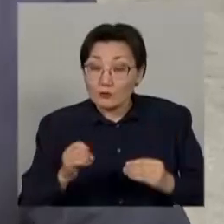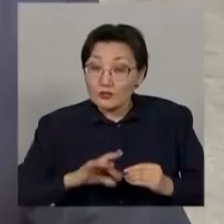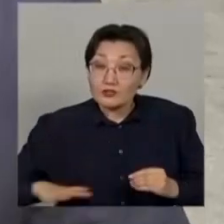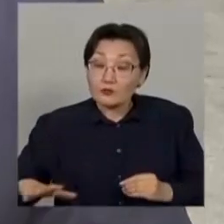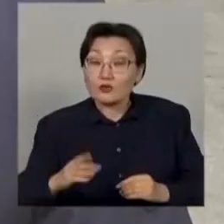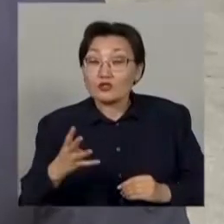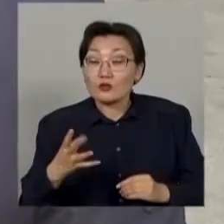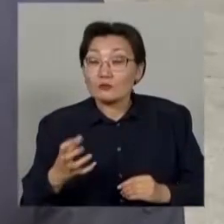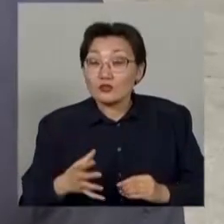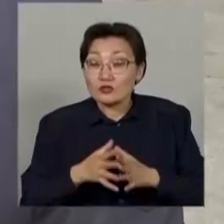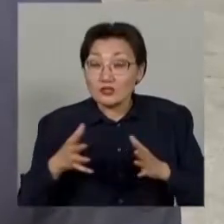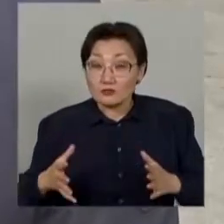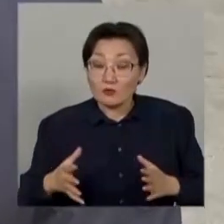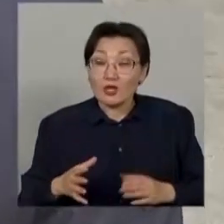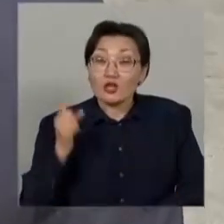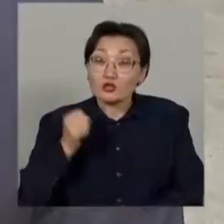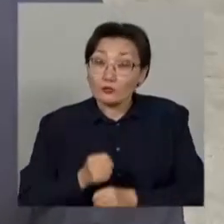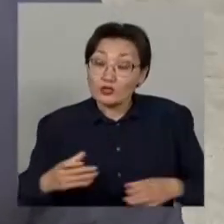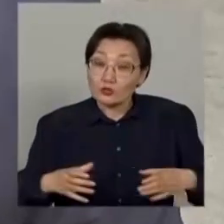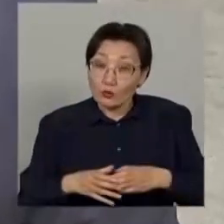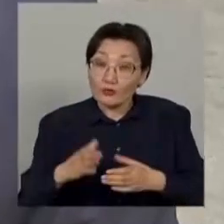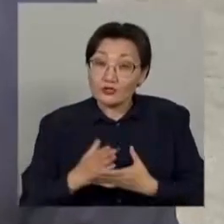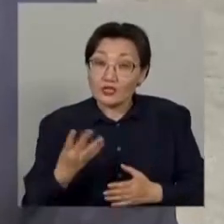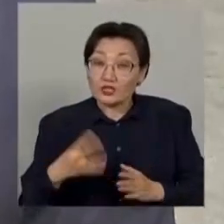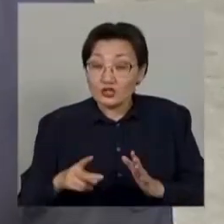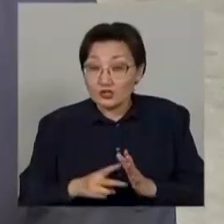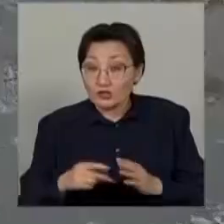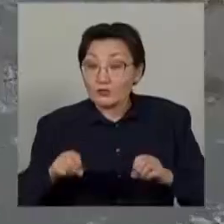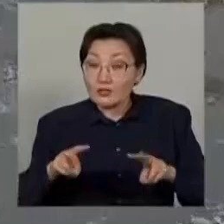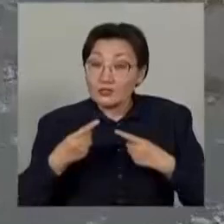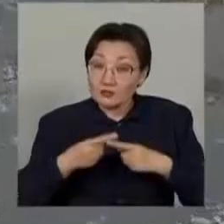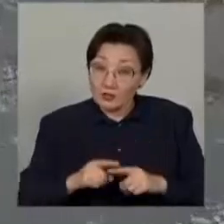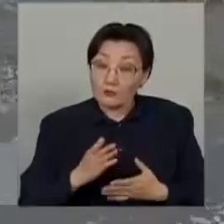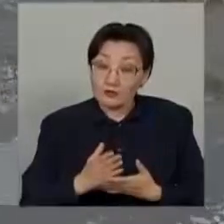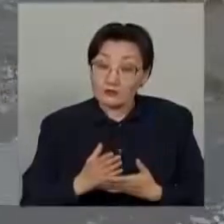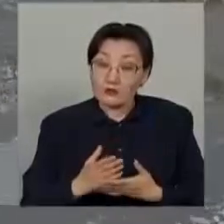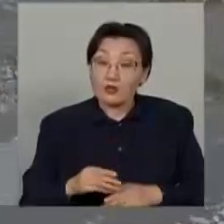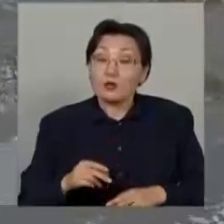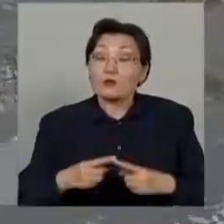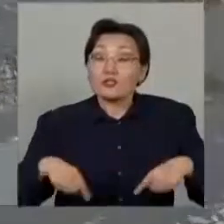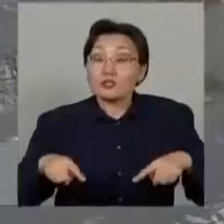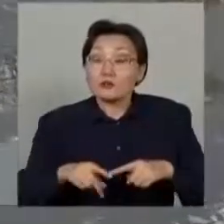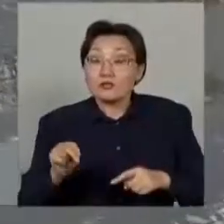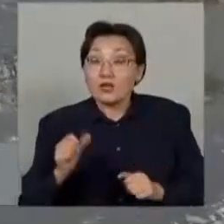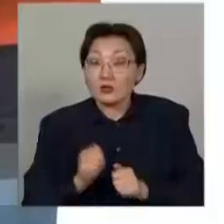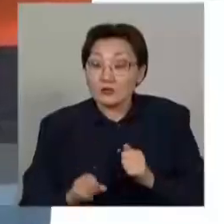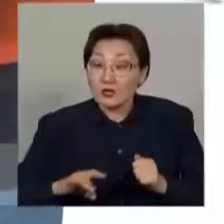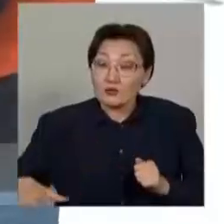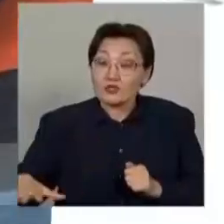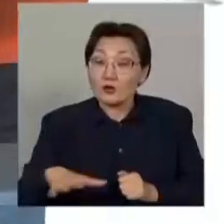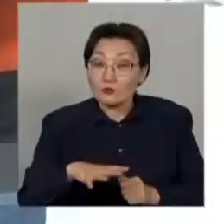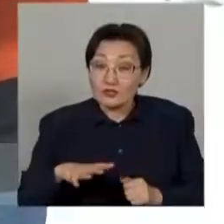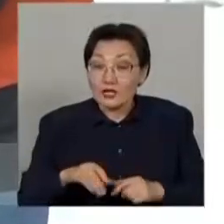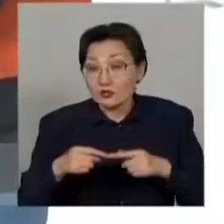бізде 500-ден астам қазір жұмысшылар бар, 47 техника бар. Айта кетсек, мердігерлер саны әр ауданның аумағына